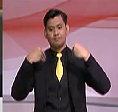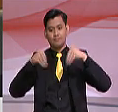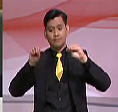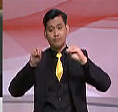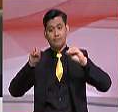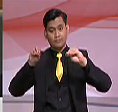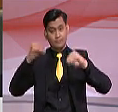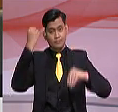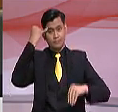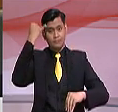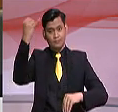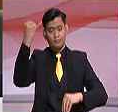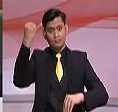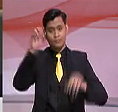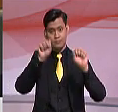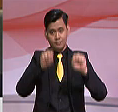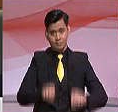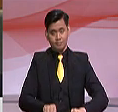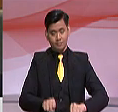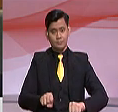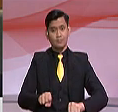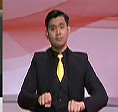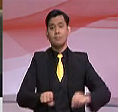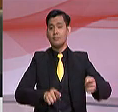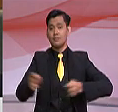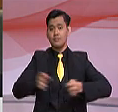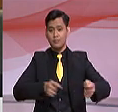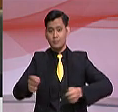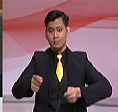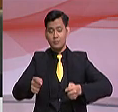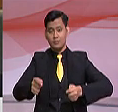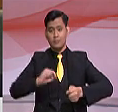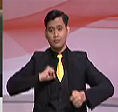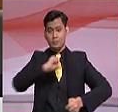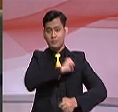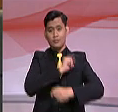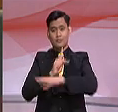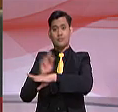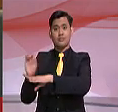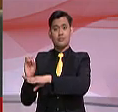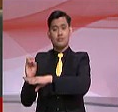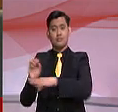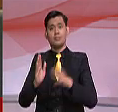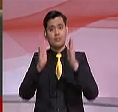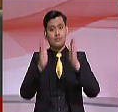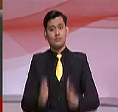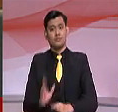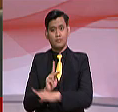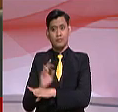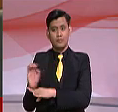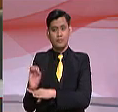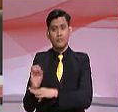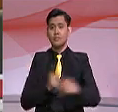ilmu kabul Hani takbiran dan sebagainya Adanya lembaga koperasi orang-orang koperasi